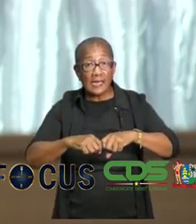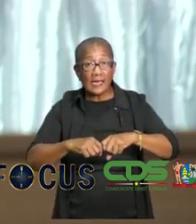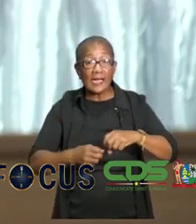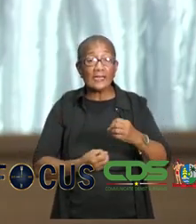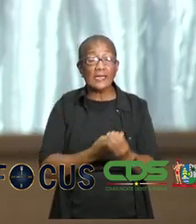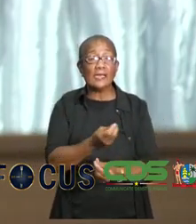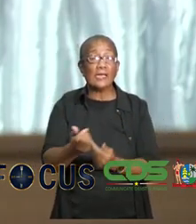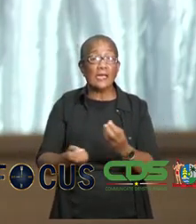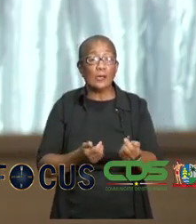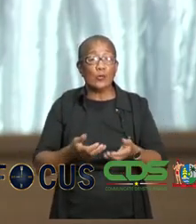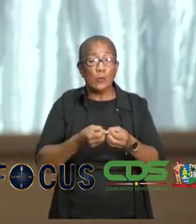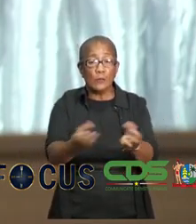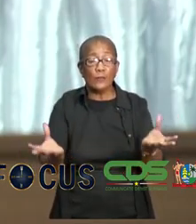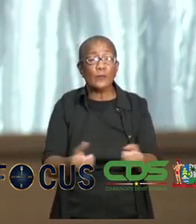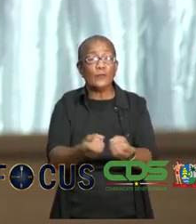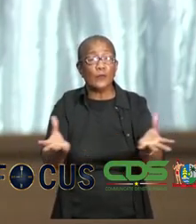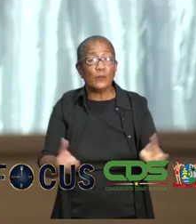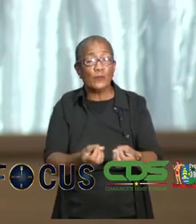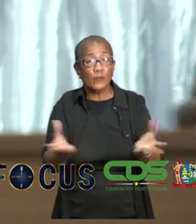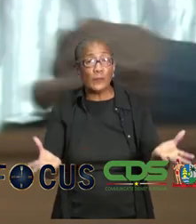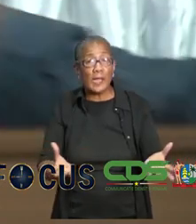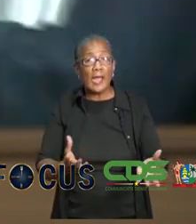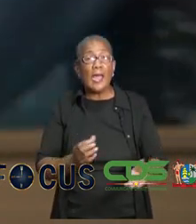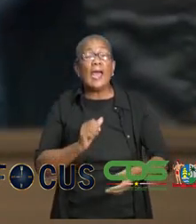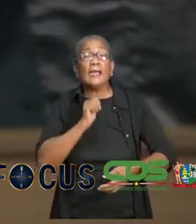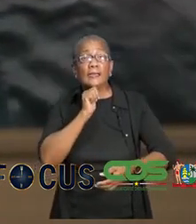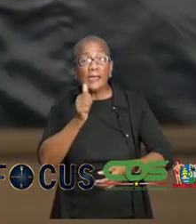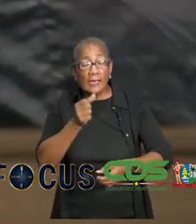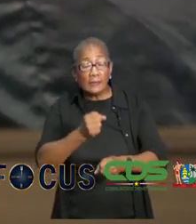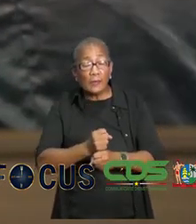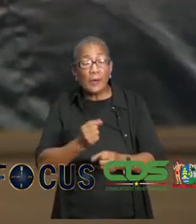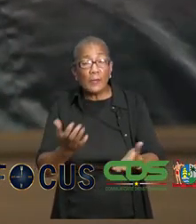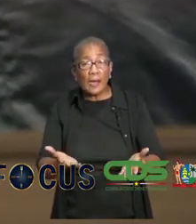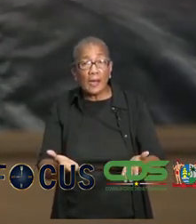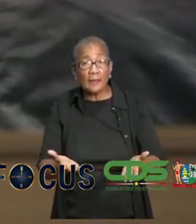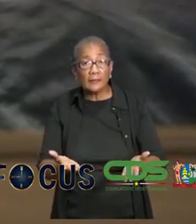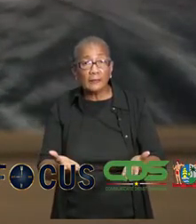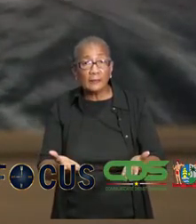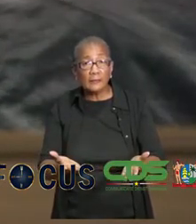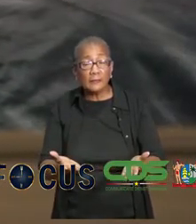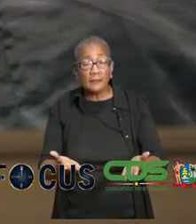gepompt. En dat heeft gemaakt,